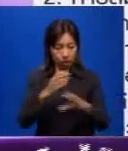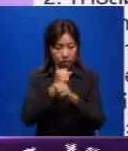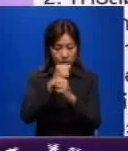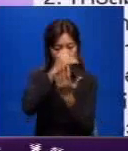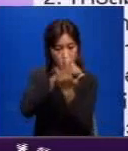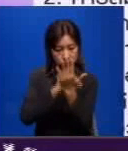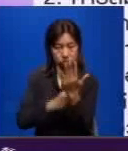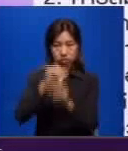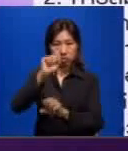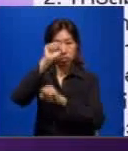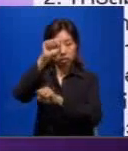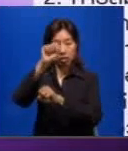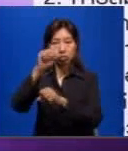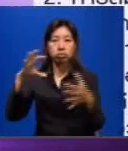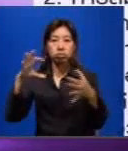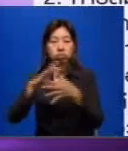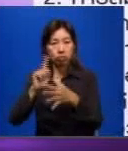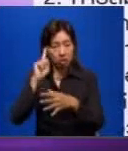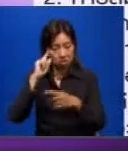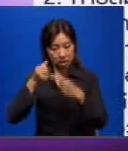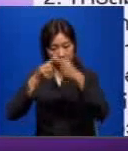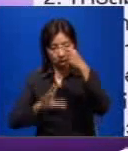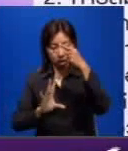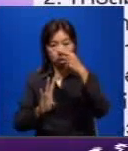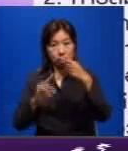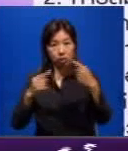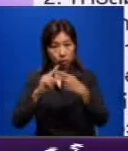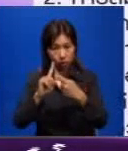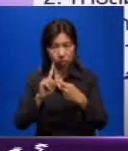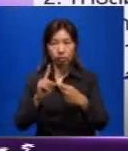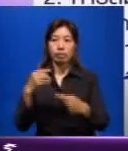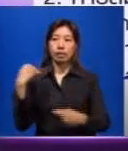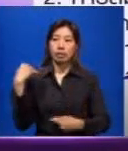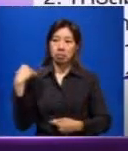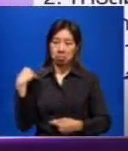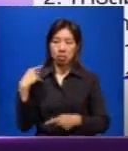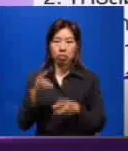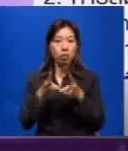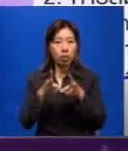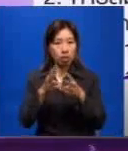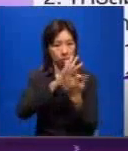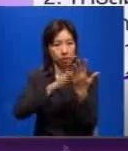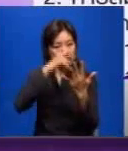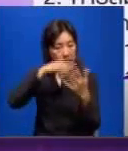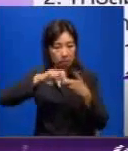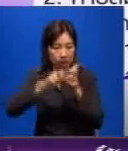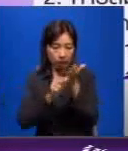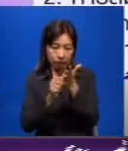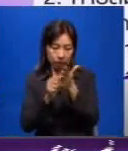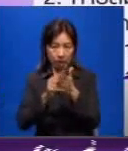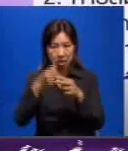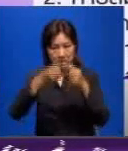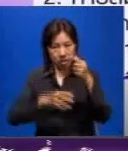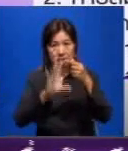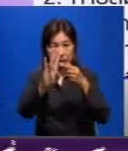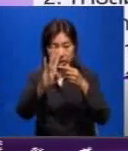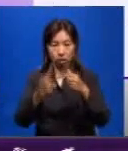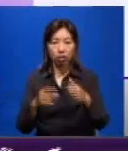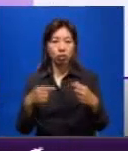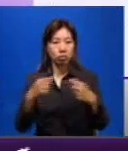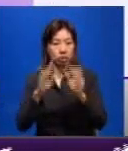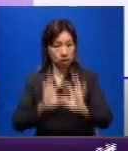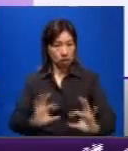ราะห์สถานการณ์ทางการเมืองจากนั้นที่ประชุมออกแถลงการมาเป็นทางออกของประเทศก็คือการเลือกตั้งโดยนายโพคินพล